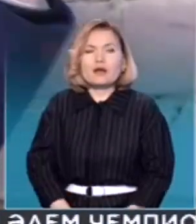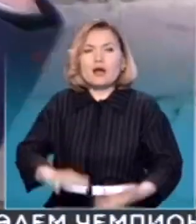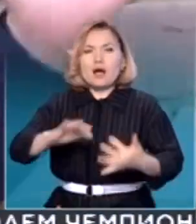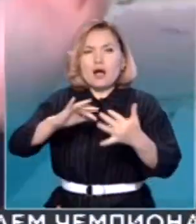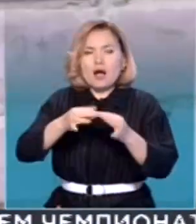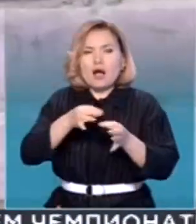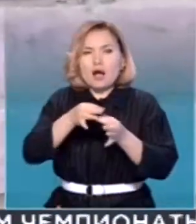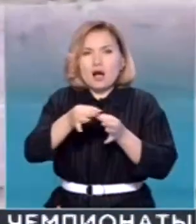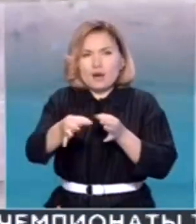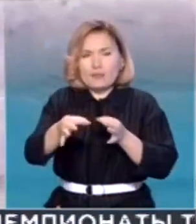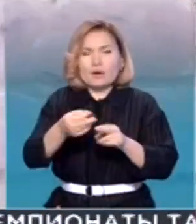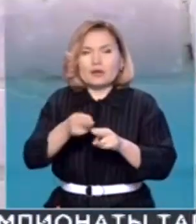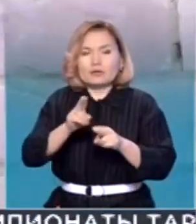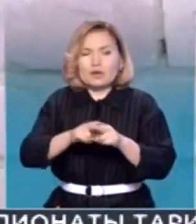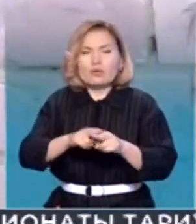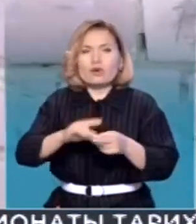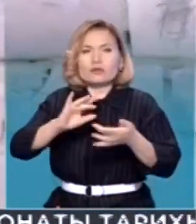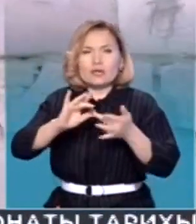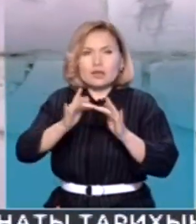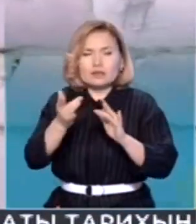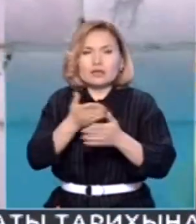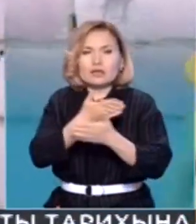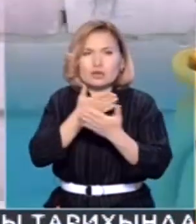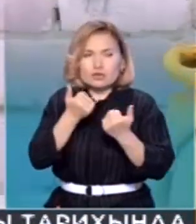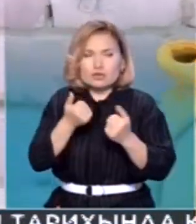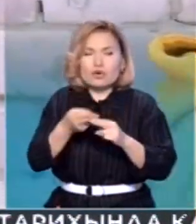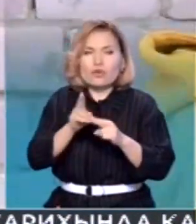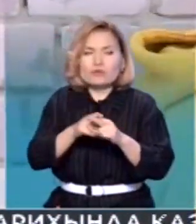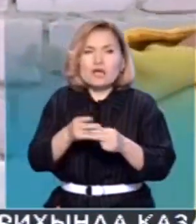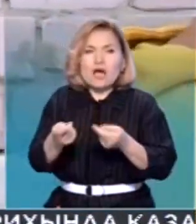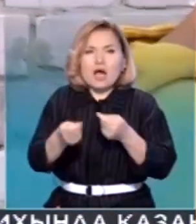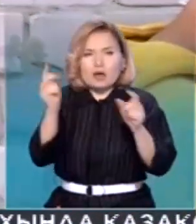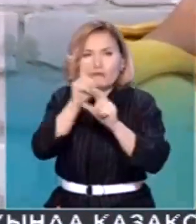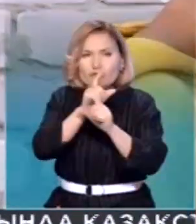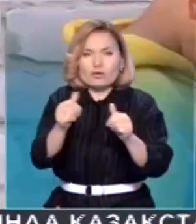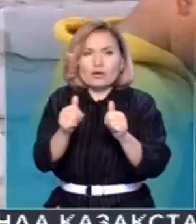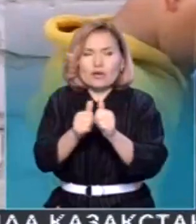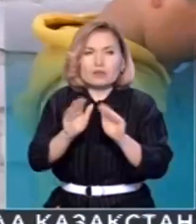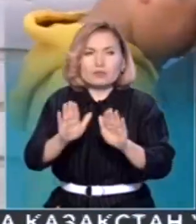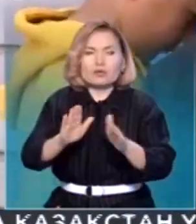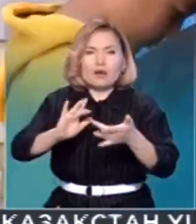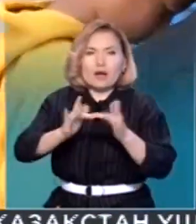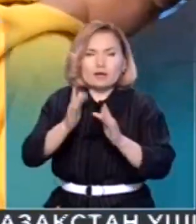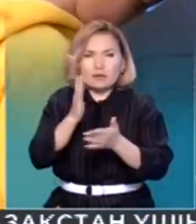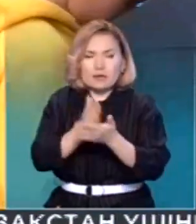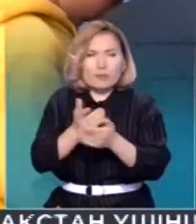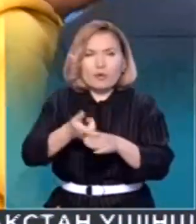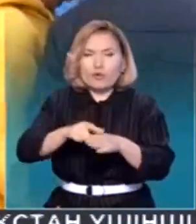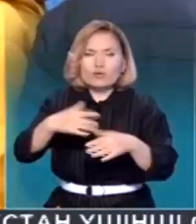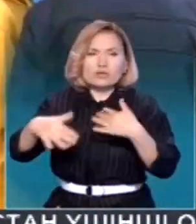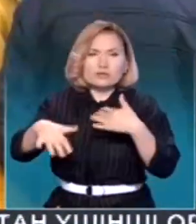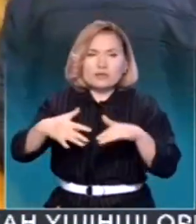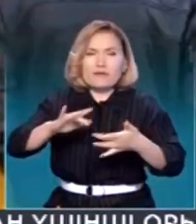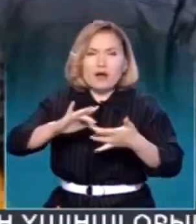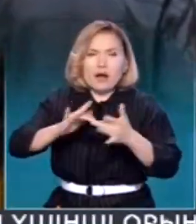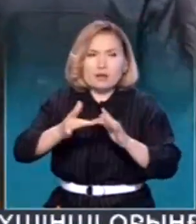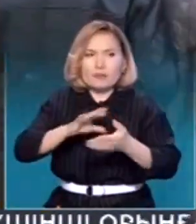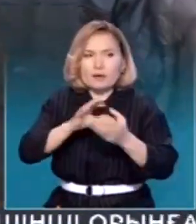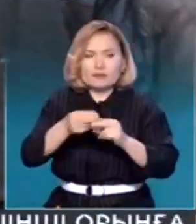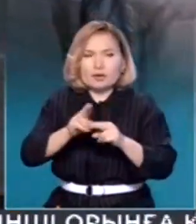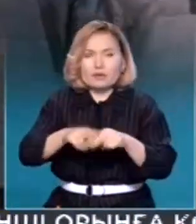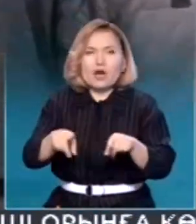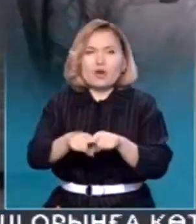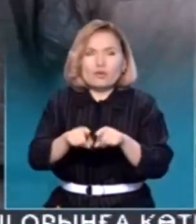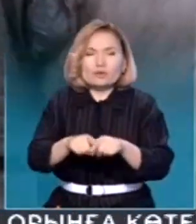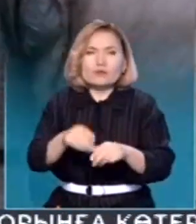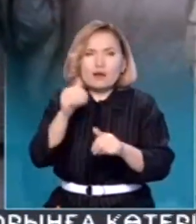интернет осы әкімшілік ғимаратының артында ғана ұстайды. Оның өзі әлсін-әлсін. Сондықтан ауыл тұрғындары Wi-Fi желісіне қосу үшін дәл